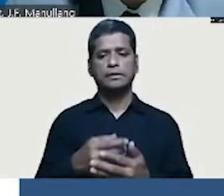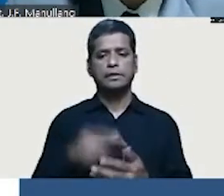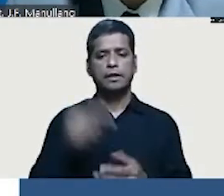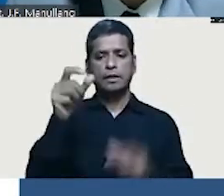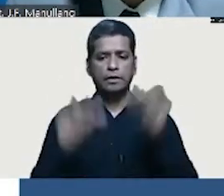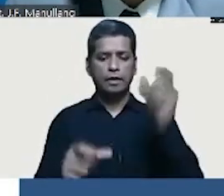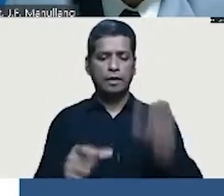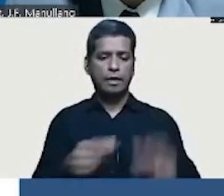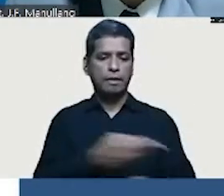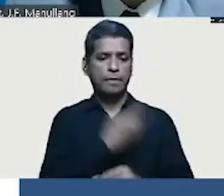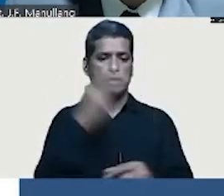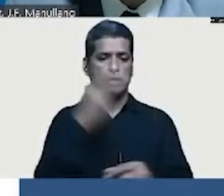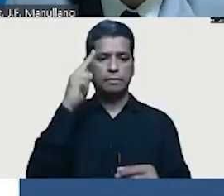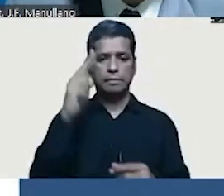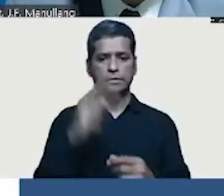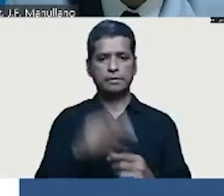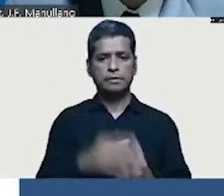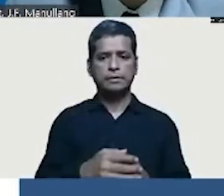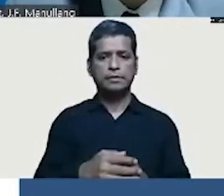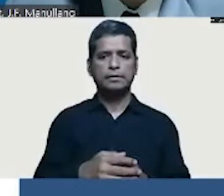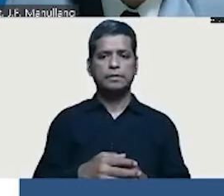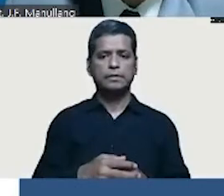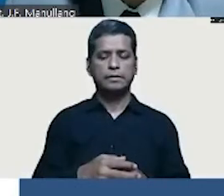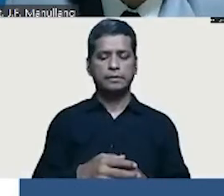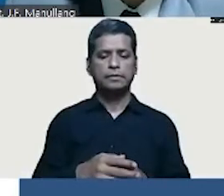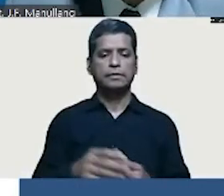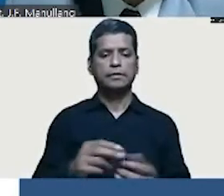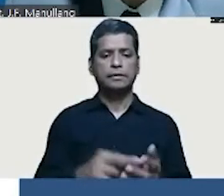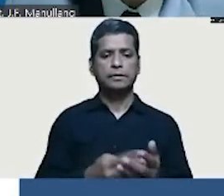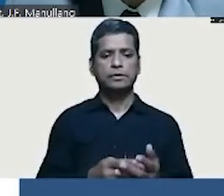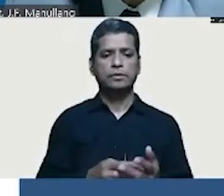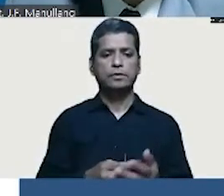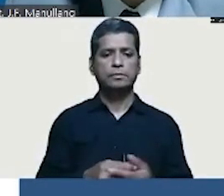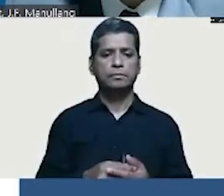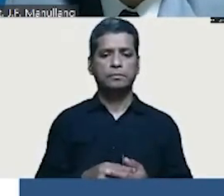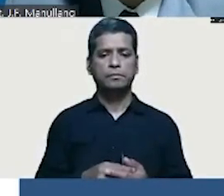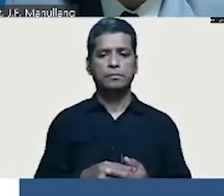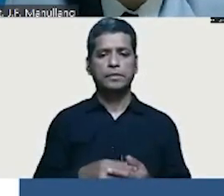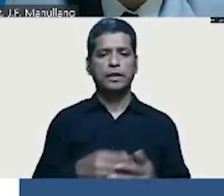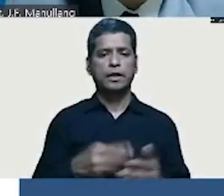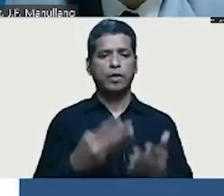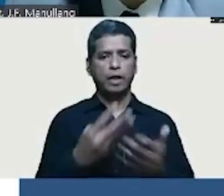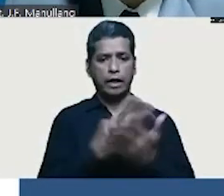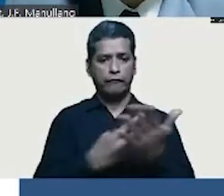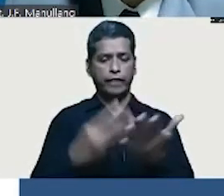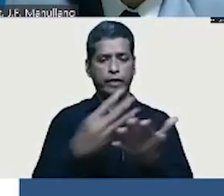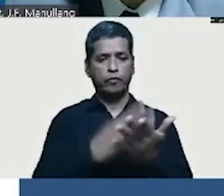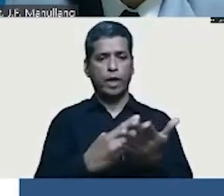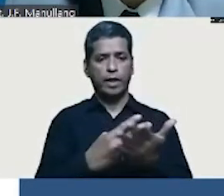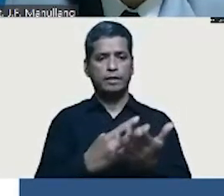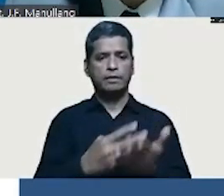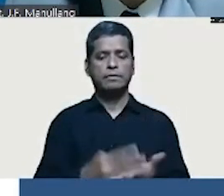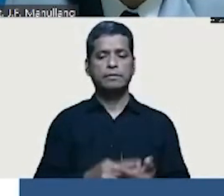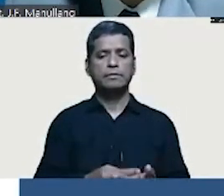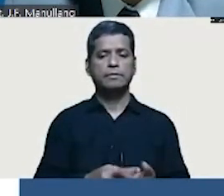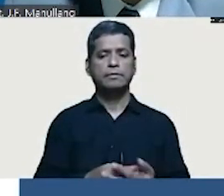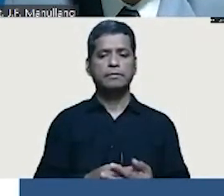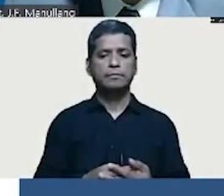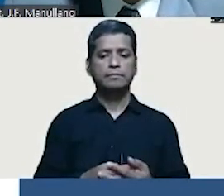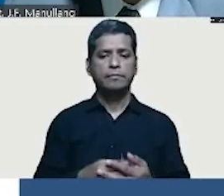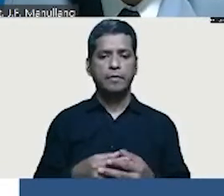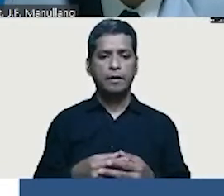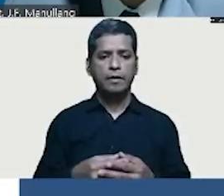tuhan seorang saudari perempuan dijemputnya yaitu Ellen gold hormon yang kemudian menikah dengan